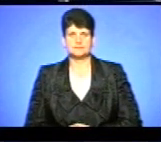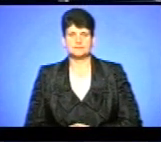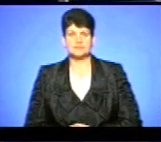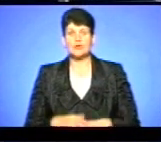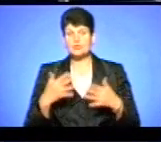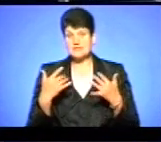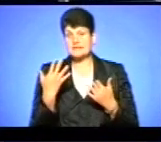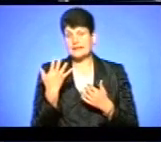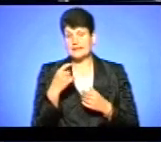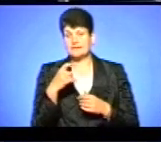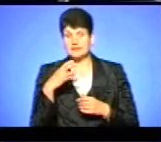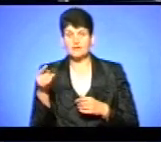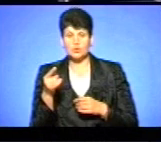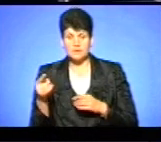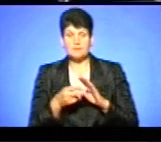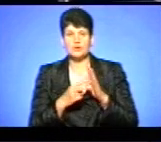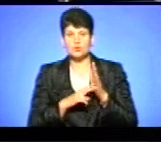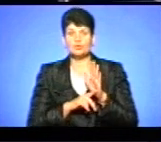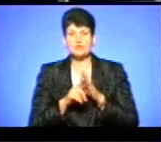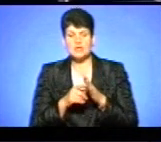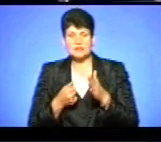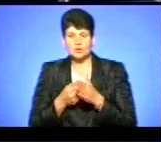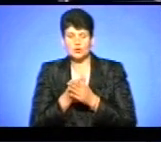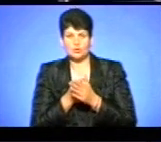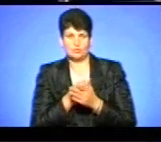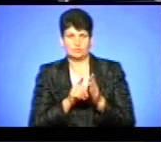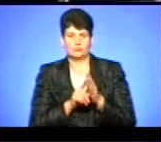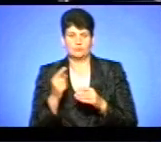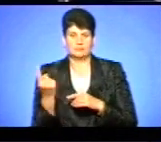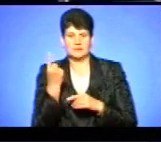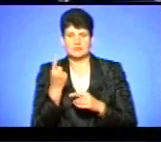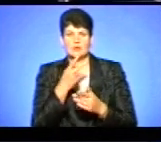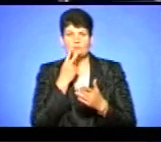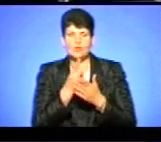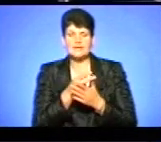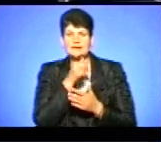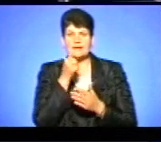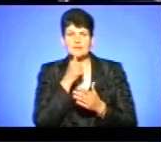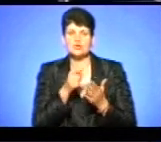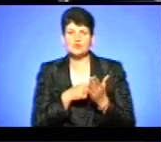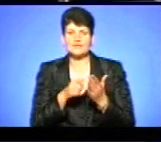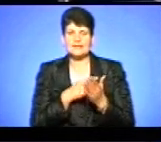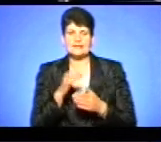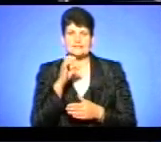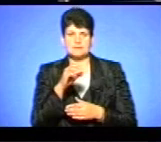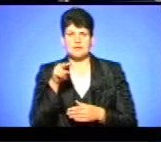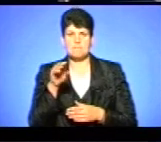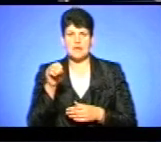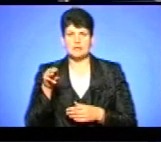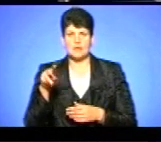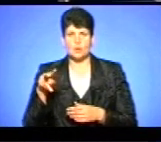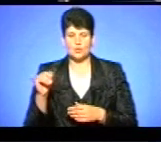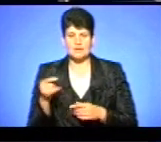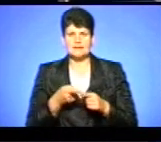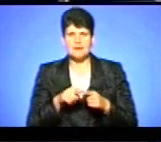Уже за кілька хвилин у Тернополі планують почати допрем'єрний показ фільму «Таємний щоденник» Симона Петлюри. У кінострічці йдеться про останні